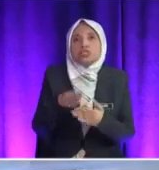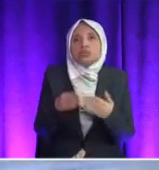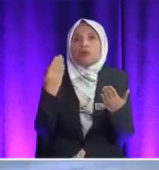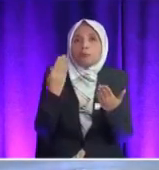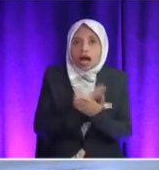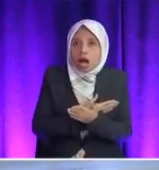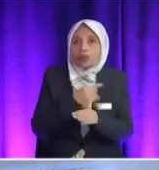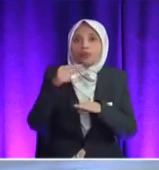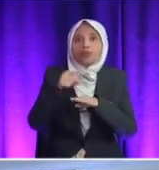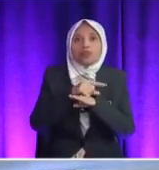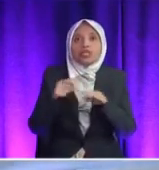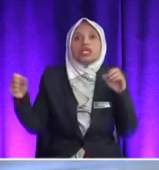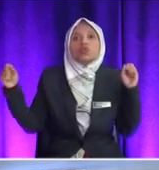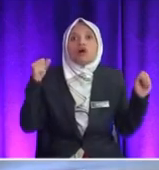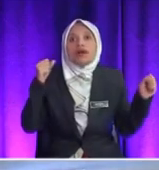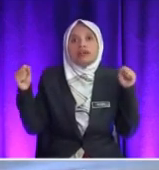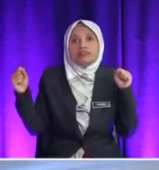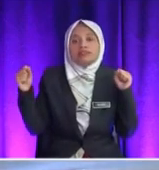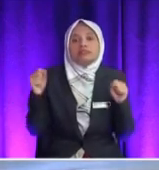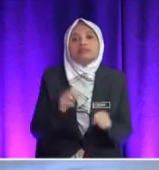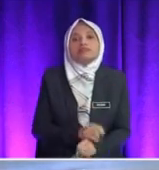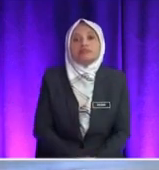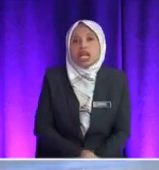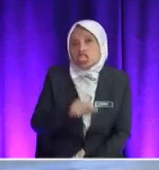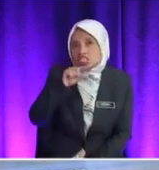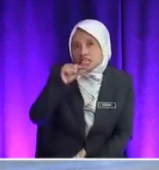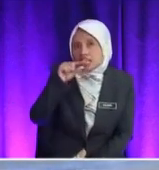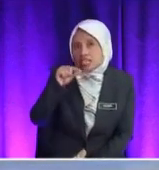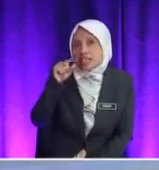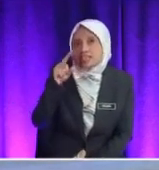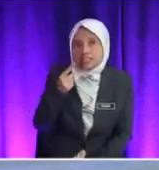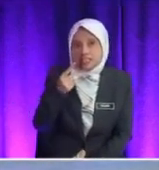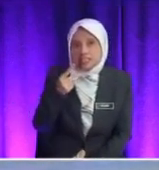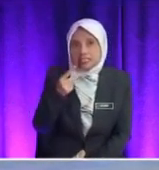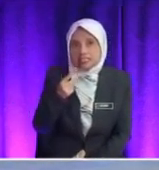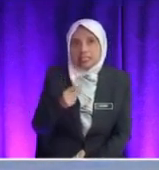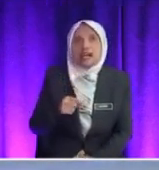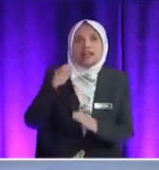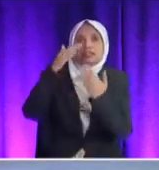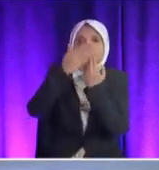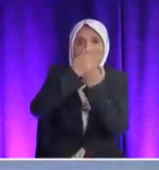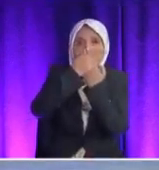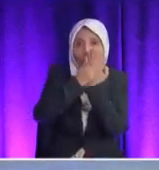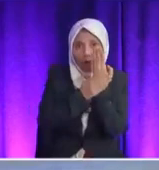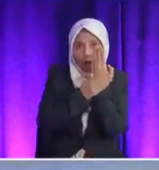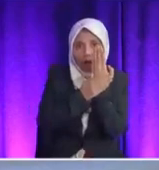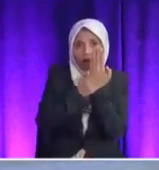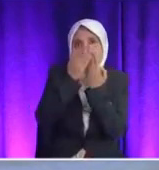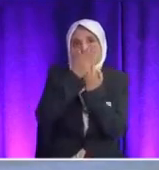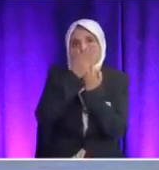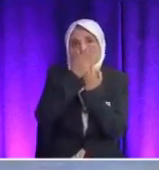microfiber Nyalin kecil sedikit bae Nagita labdata ke bawah